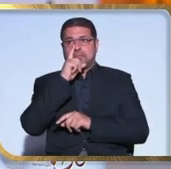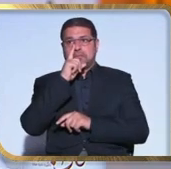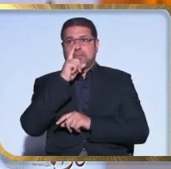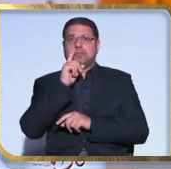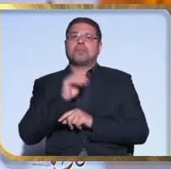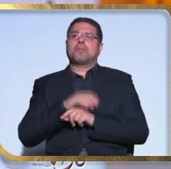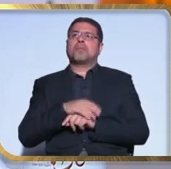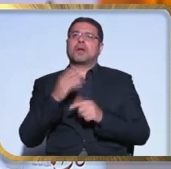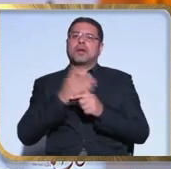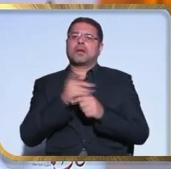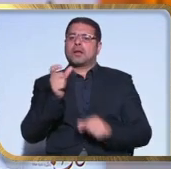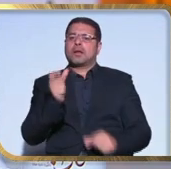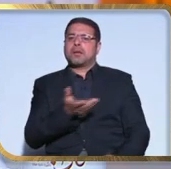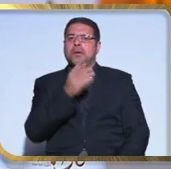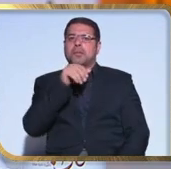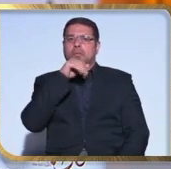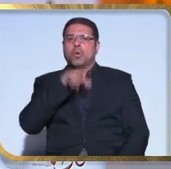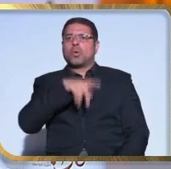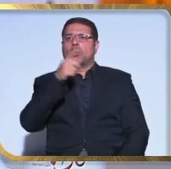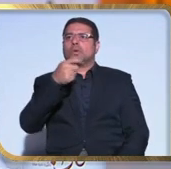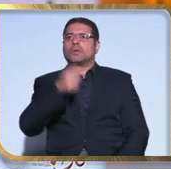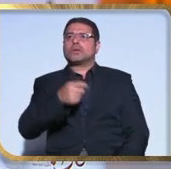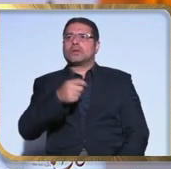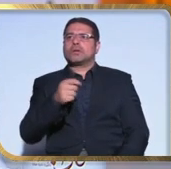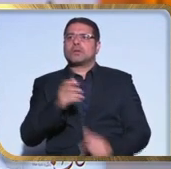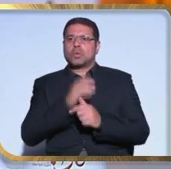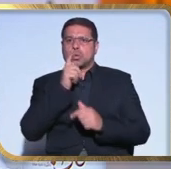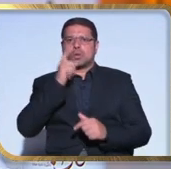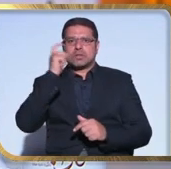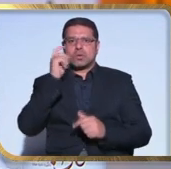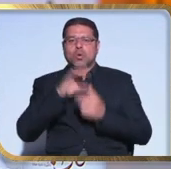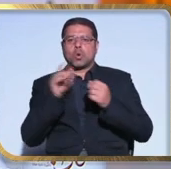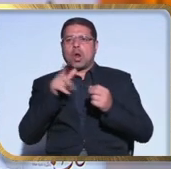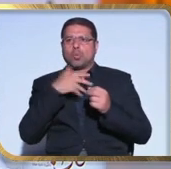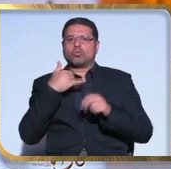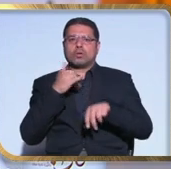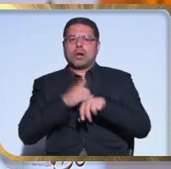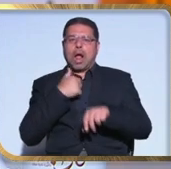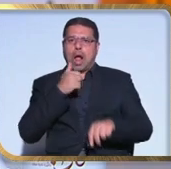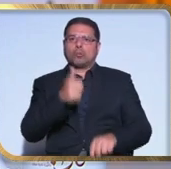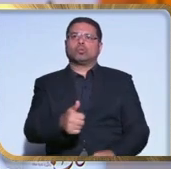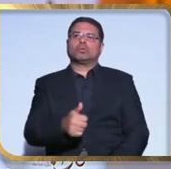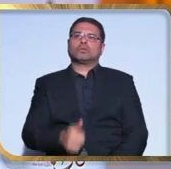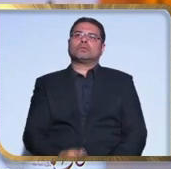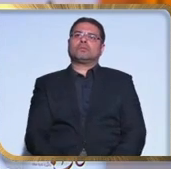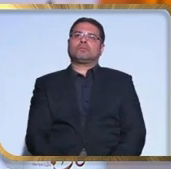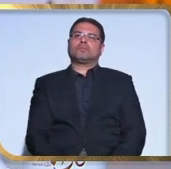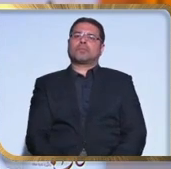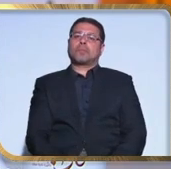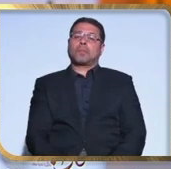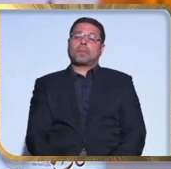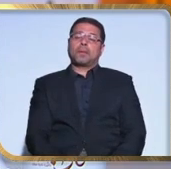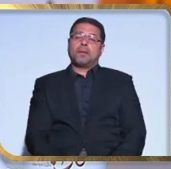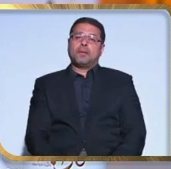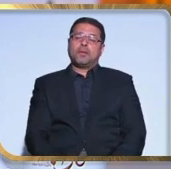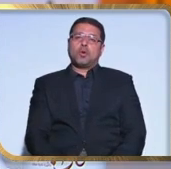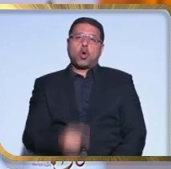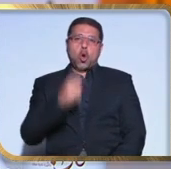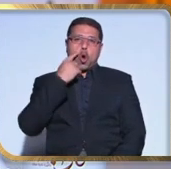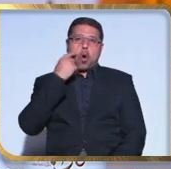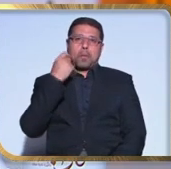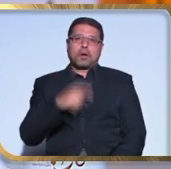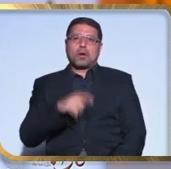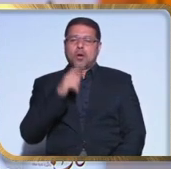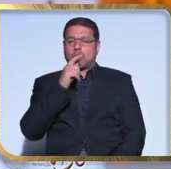لان النبي عليه الصلاه والسلام كان قد ذكرها بان هو يتزوجها يعني ولما شكى سيدنا عمر